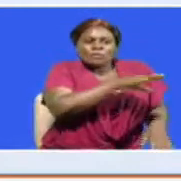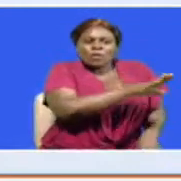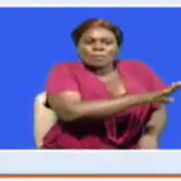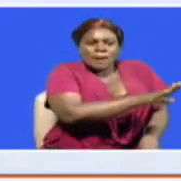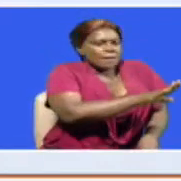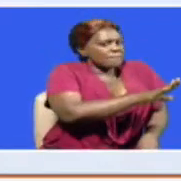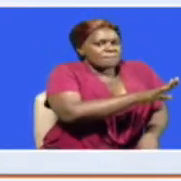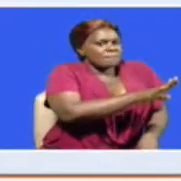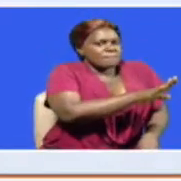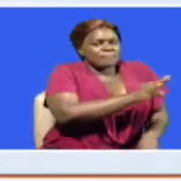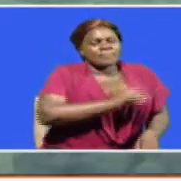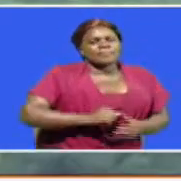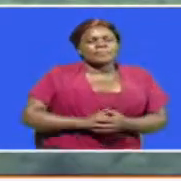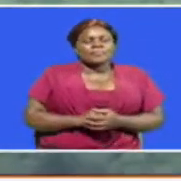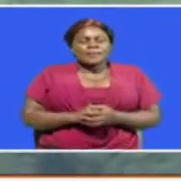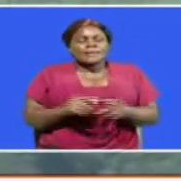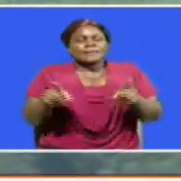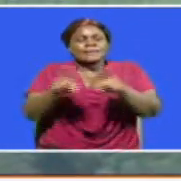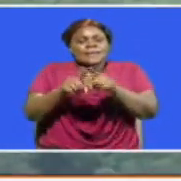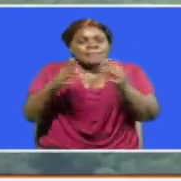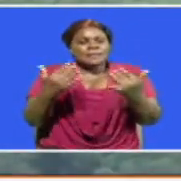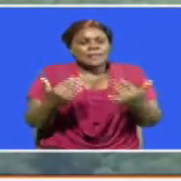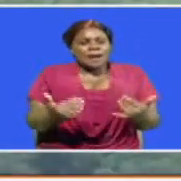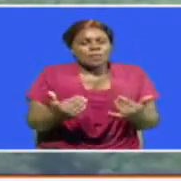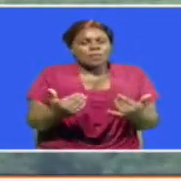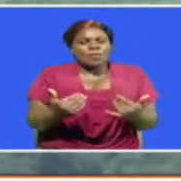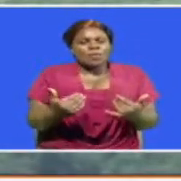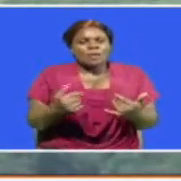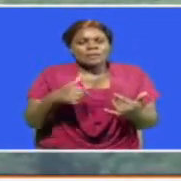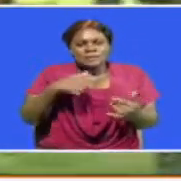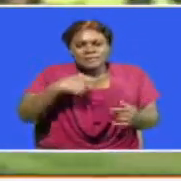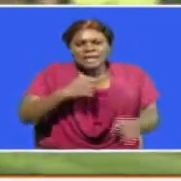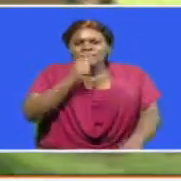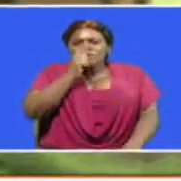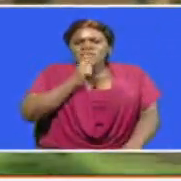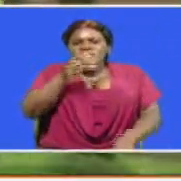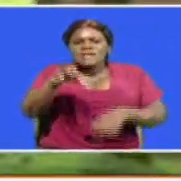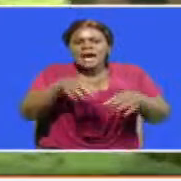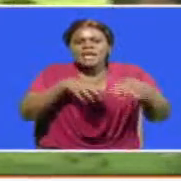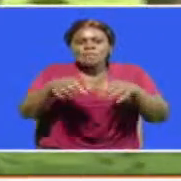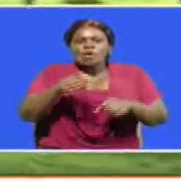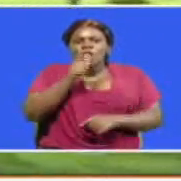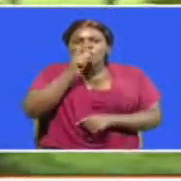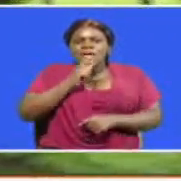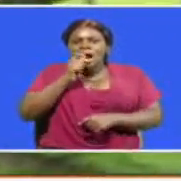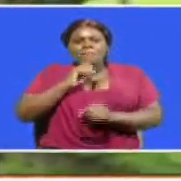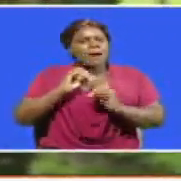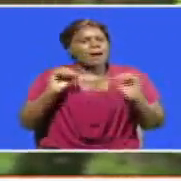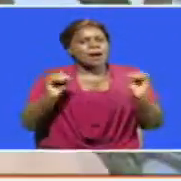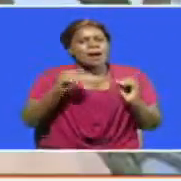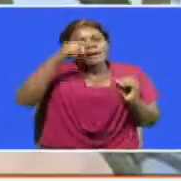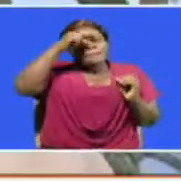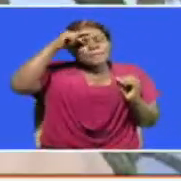yao. Tena saiti ya hiyo, sisi hatukuli wanyama wa msitu, kwa